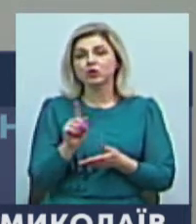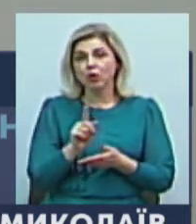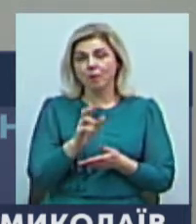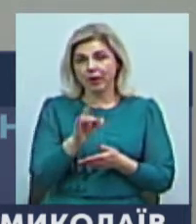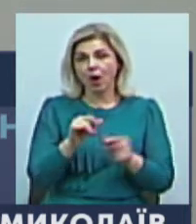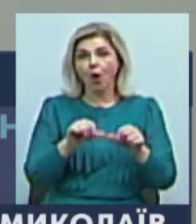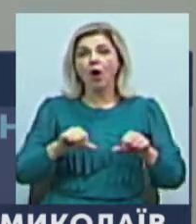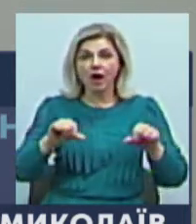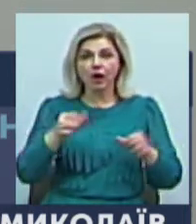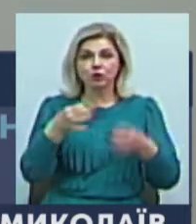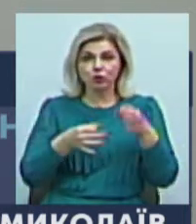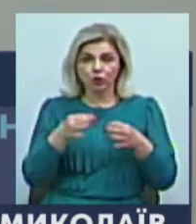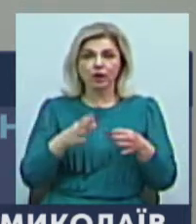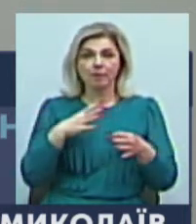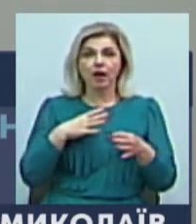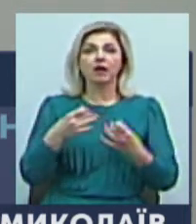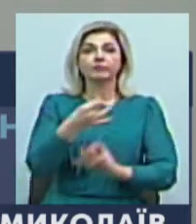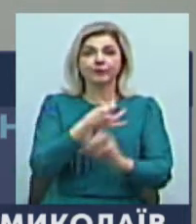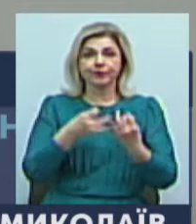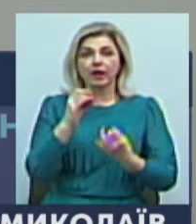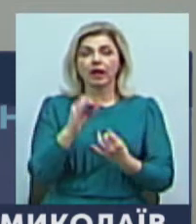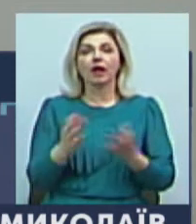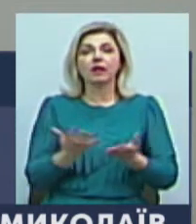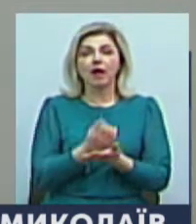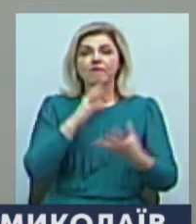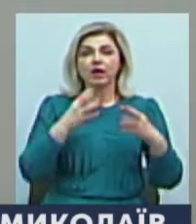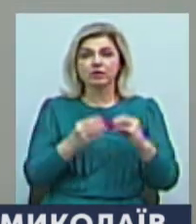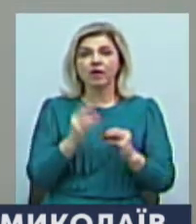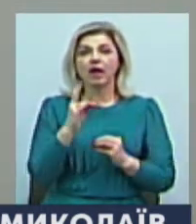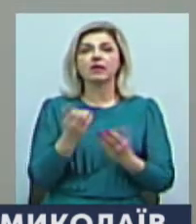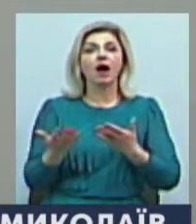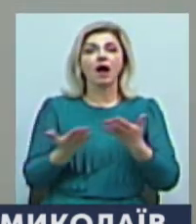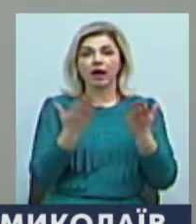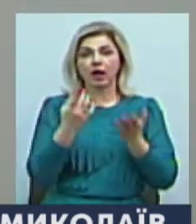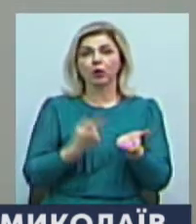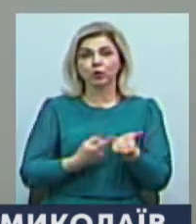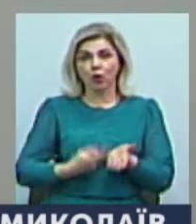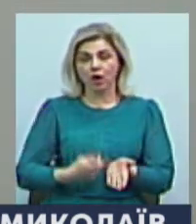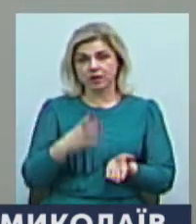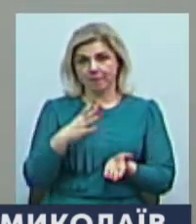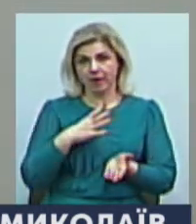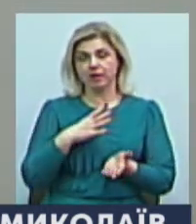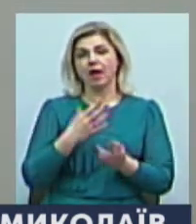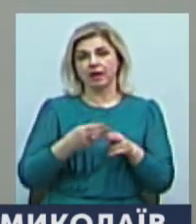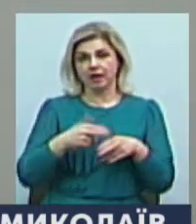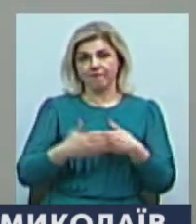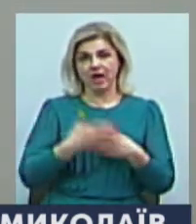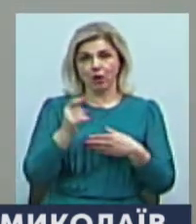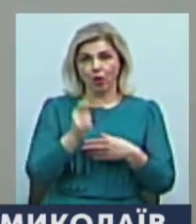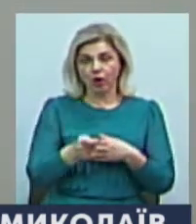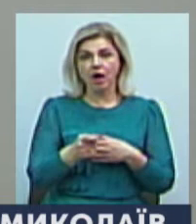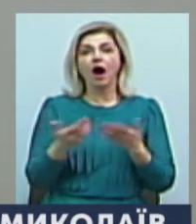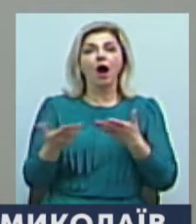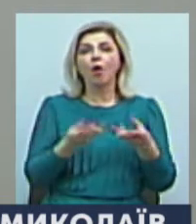і прийшла до висновку, на яких, звісно, доказах взагалі будувався цей вирок, який вплив